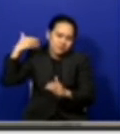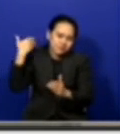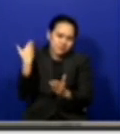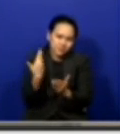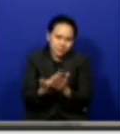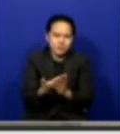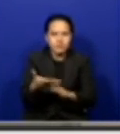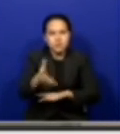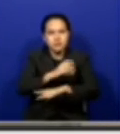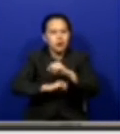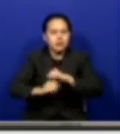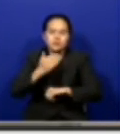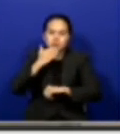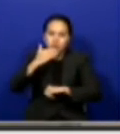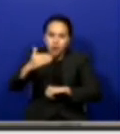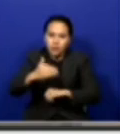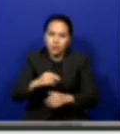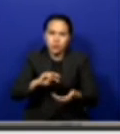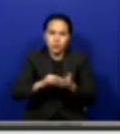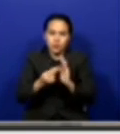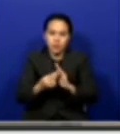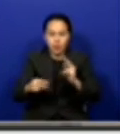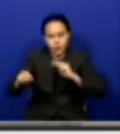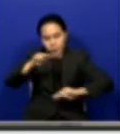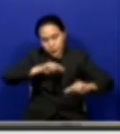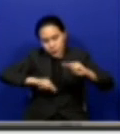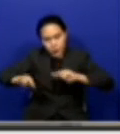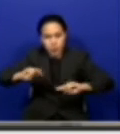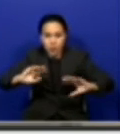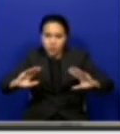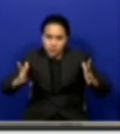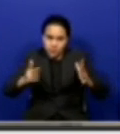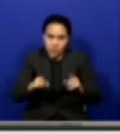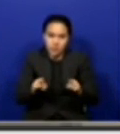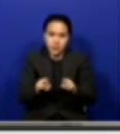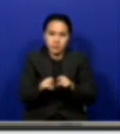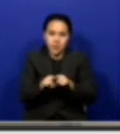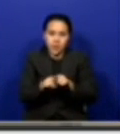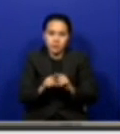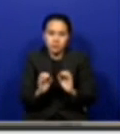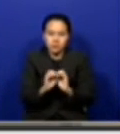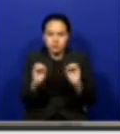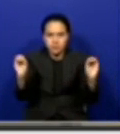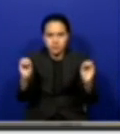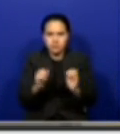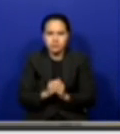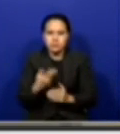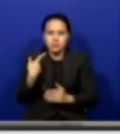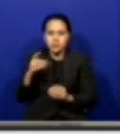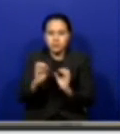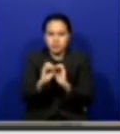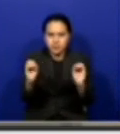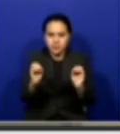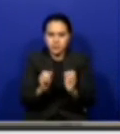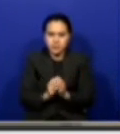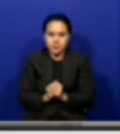ต่อดีตโดยไม่มีการตรวจสอบเท่ากับศูนย์เปล่านะคะสุดท้